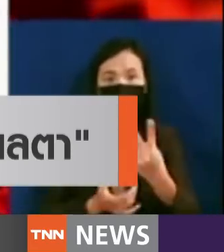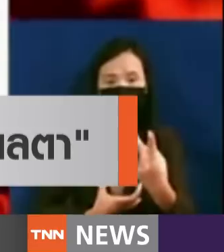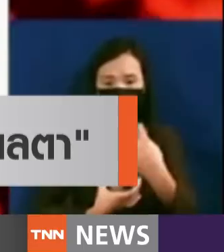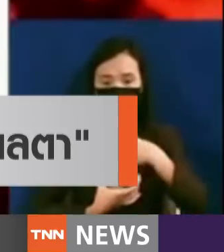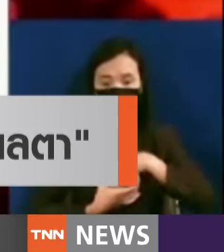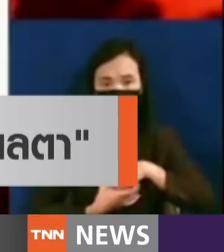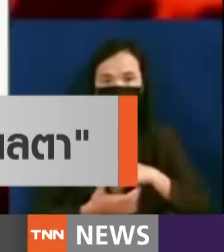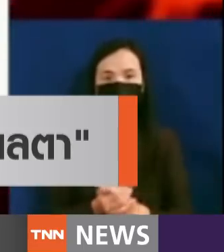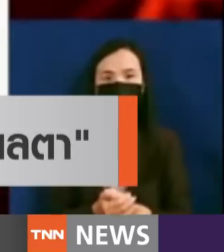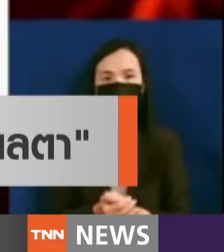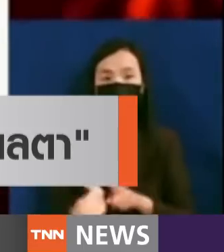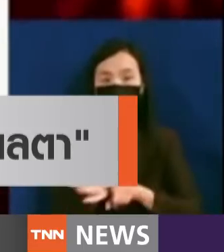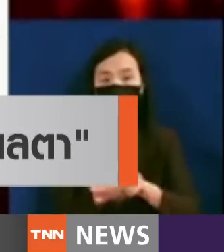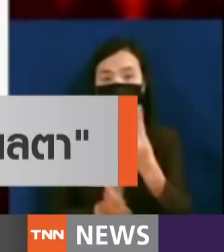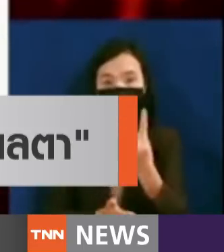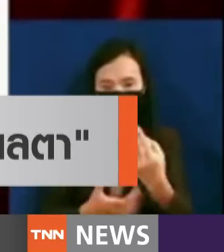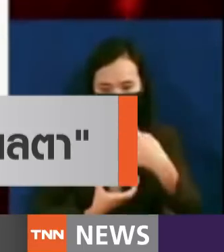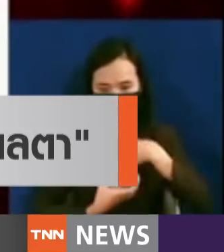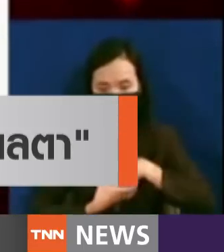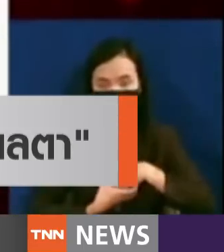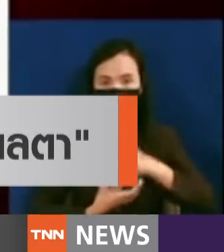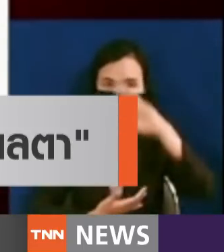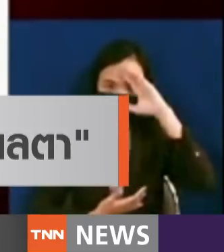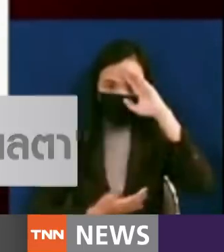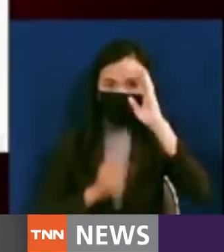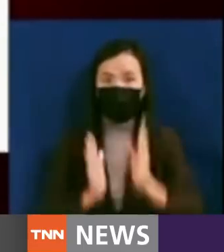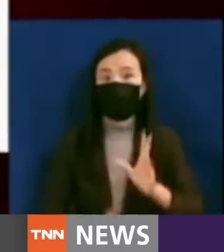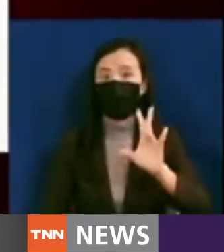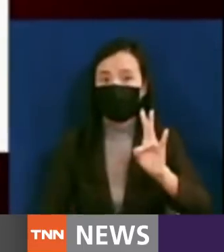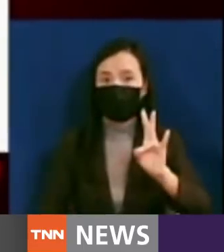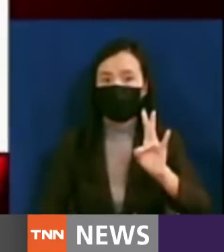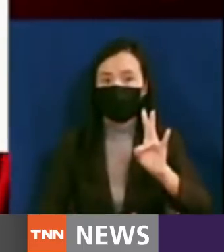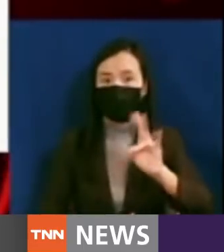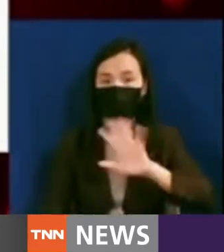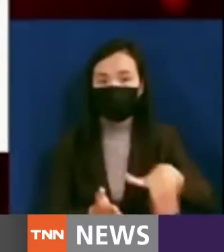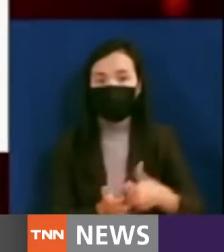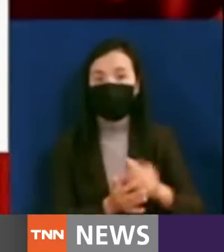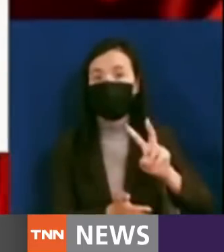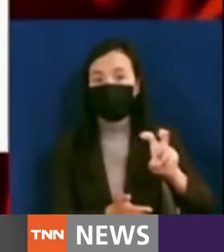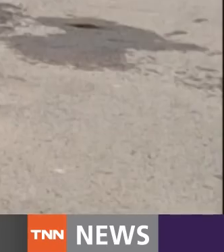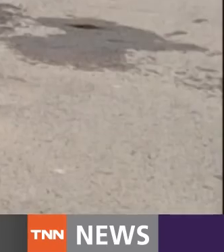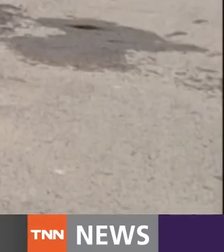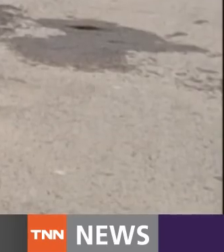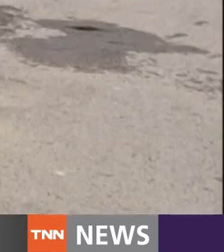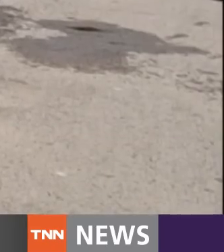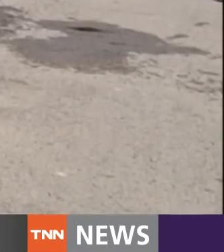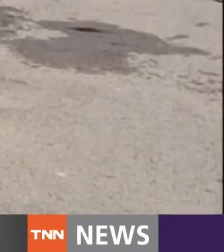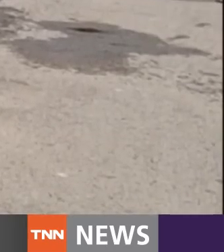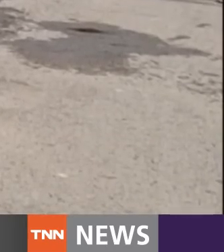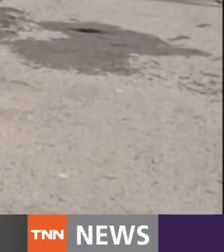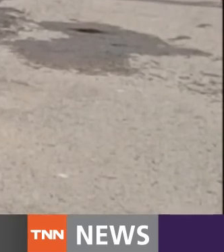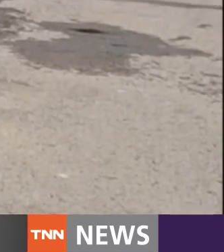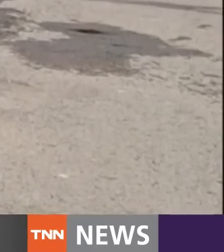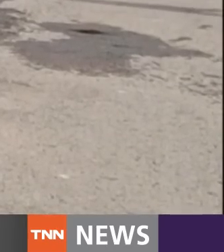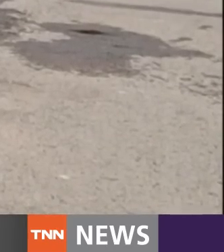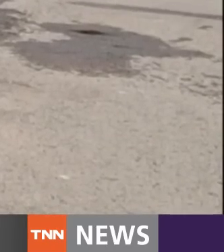นะครับตรวจพบทั้ง2สายพันธุ์นะครับซึ่งมีอยู่ประมาณ7รายนะจากทั้งหมด200กว่ารายนะครับ อธิบดี